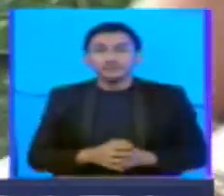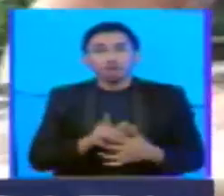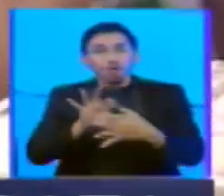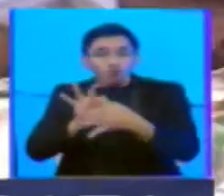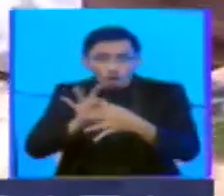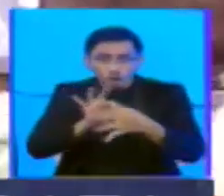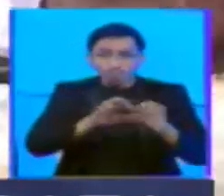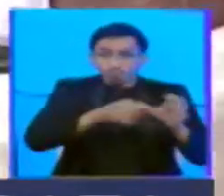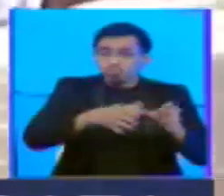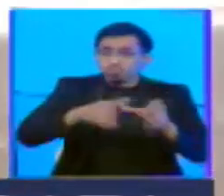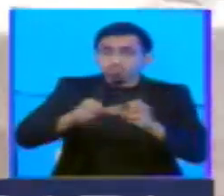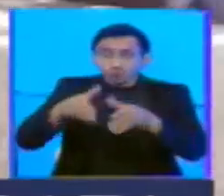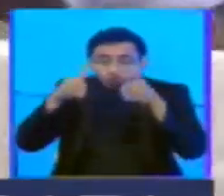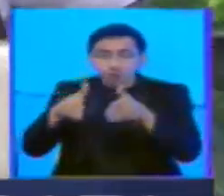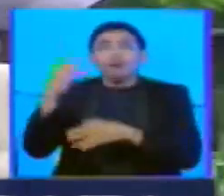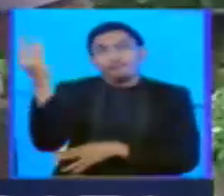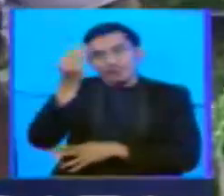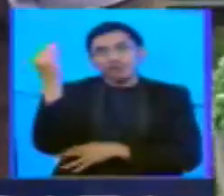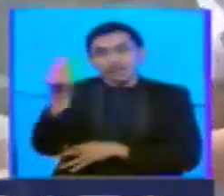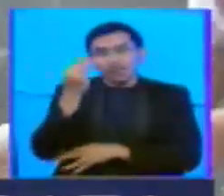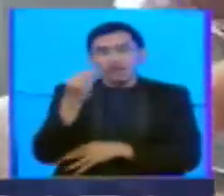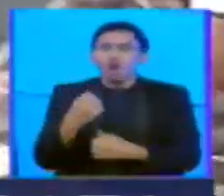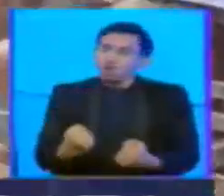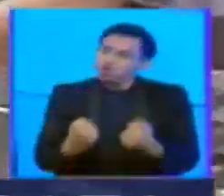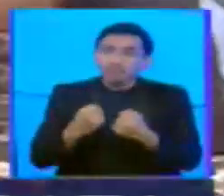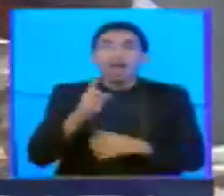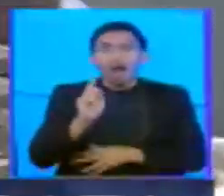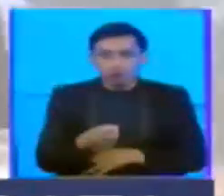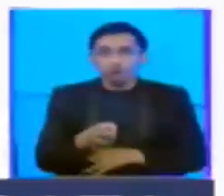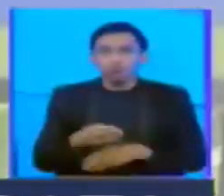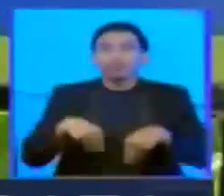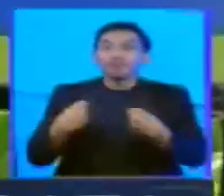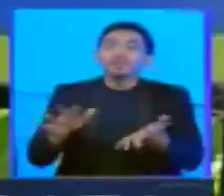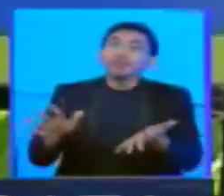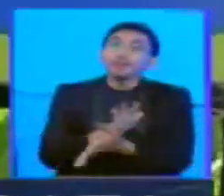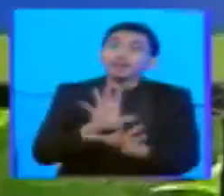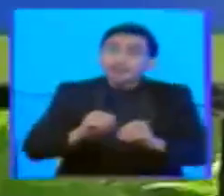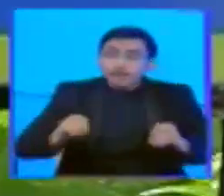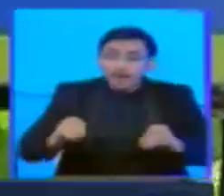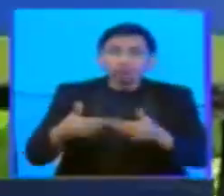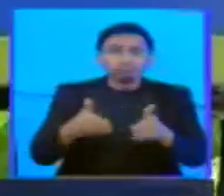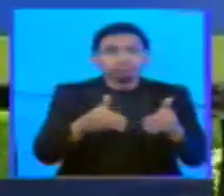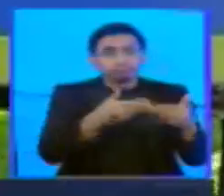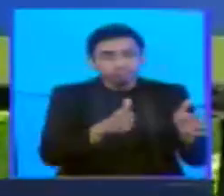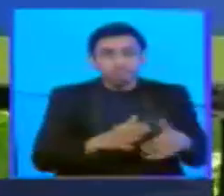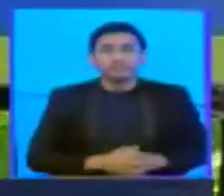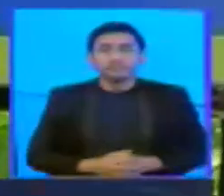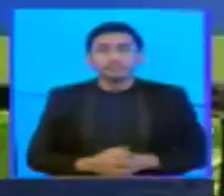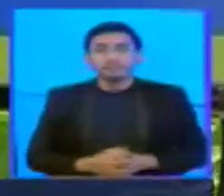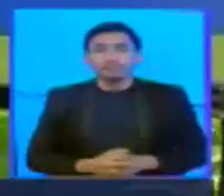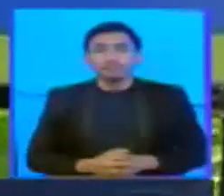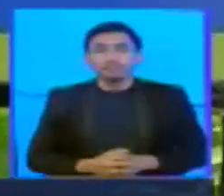harus dibangun secara kuat agar bisa kembali menyediakan lapangan kerja kita awali kebangkitan